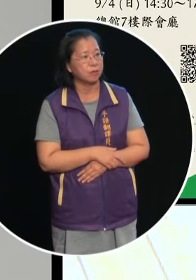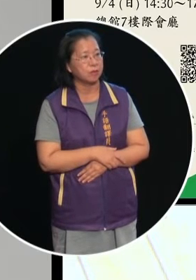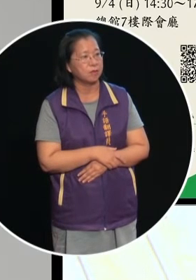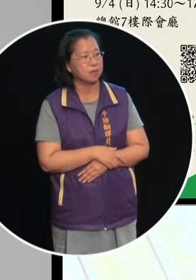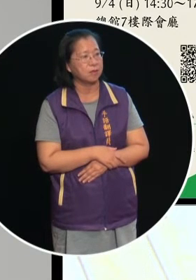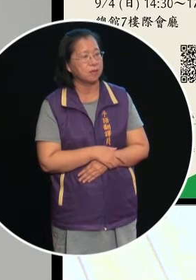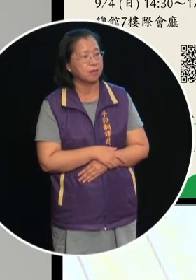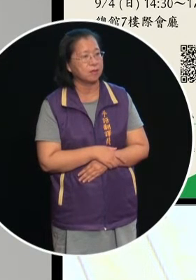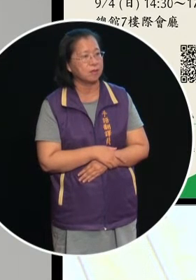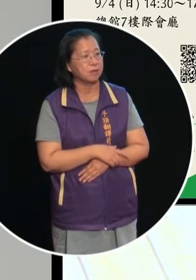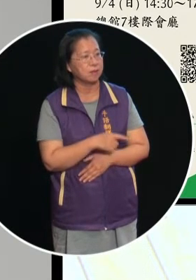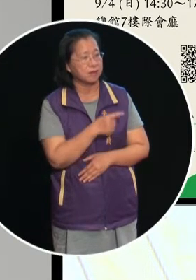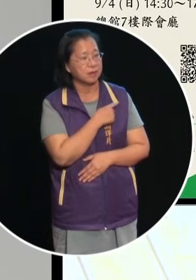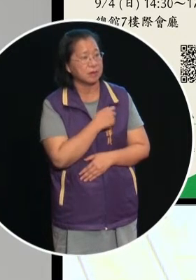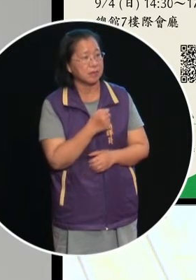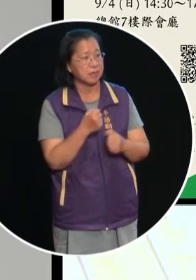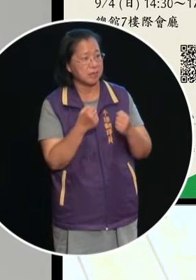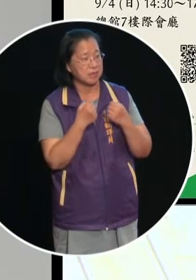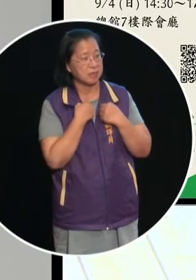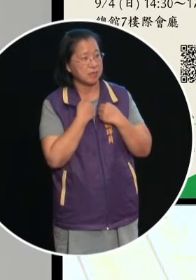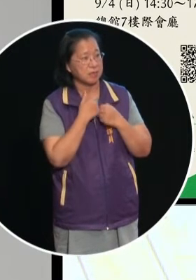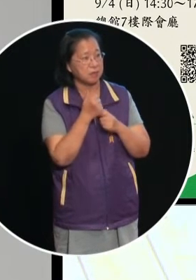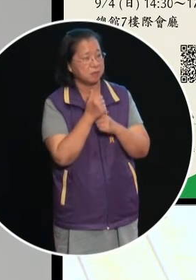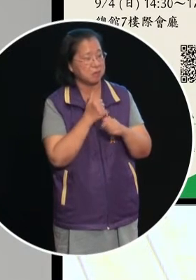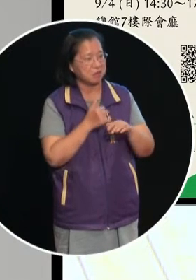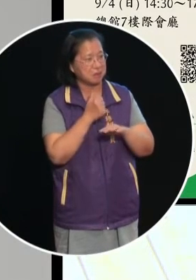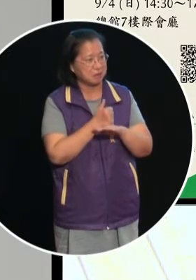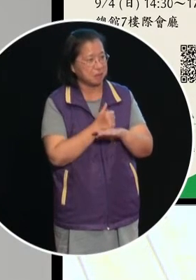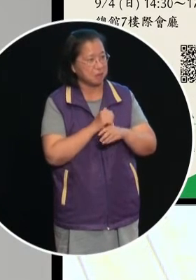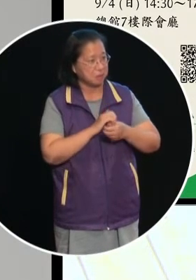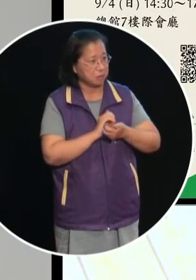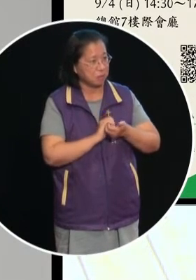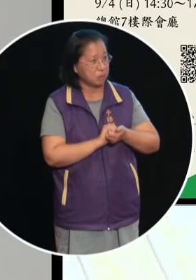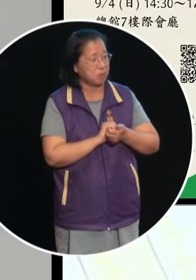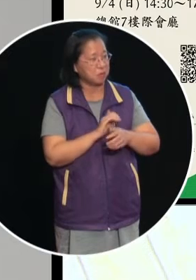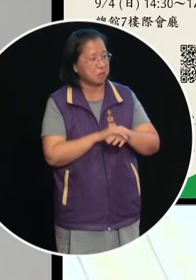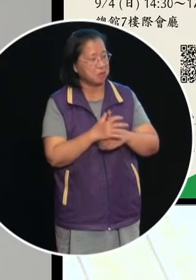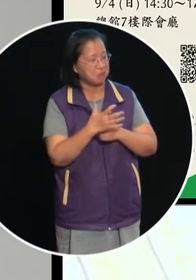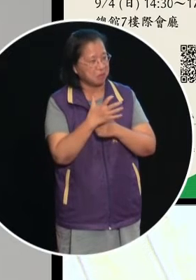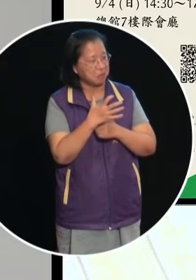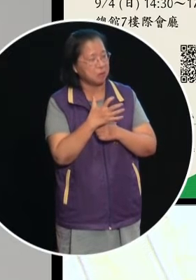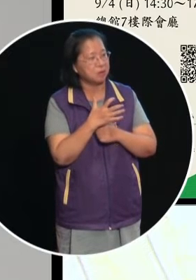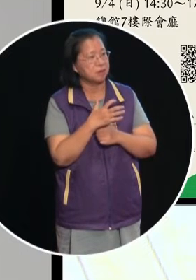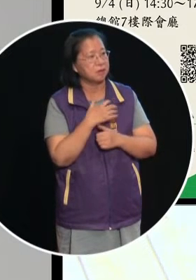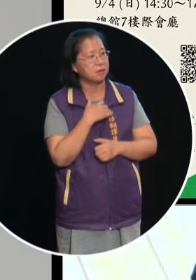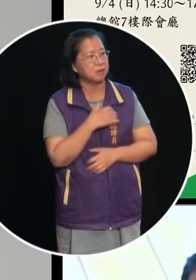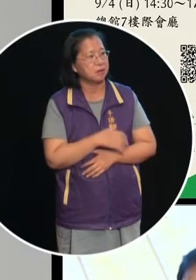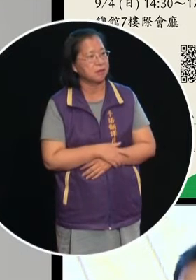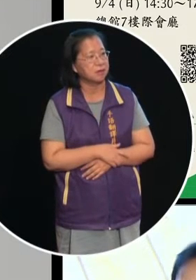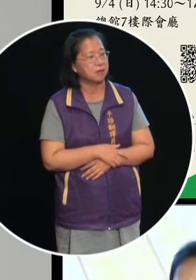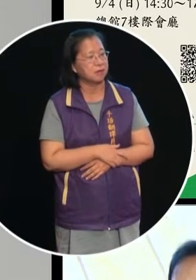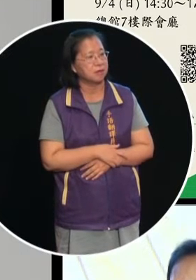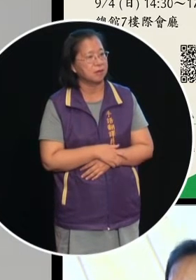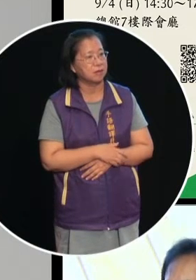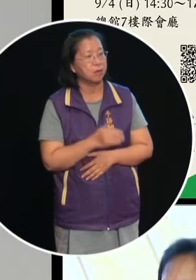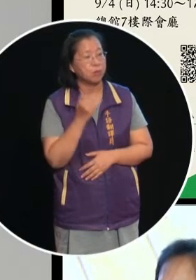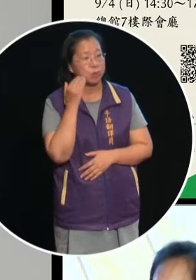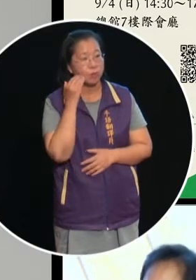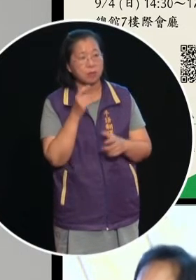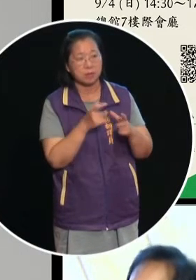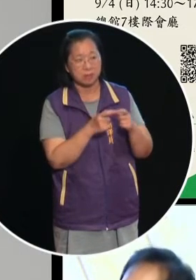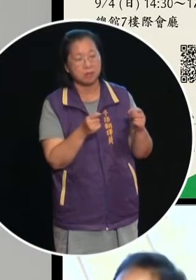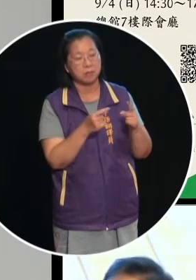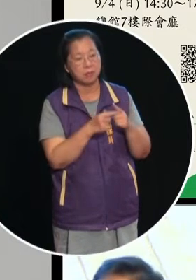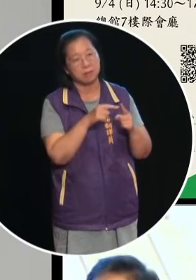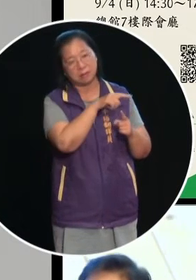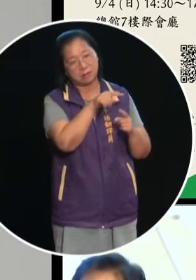变，就习近平参选一定会确定，那中国的那种威权方式是不会改变。这个时候日本人日本民